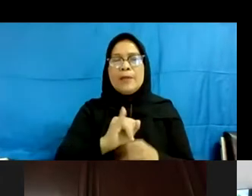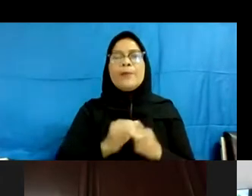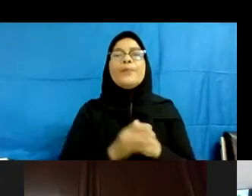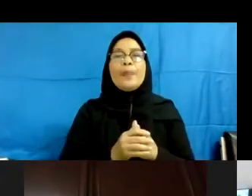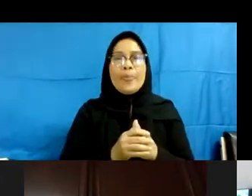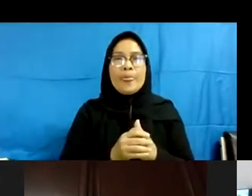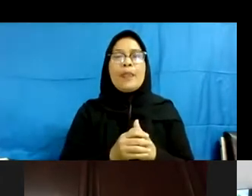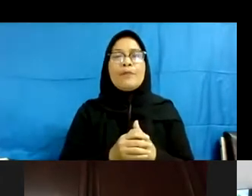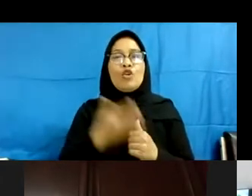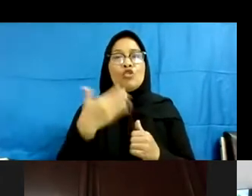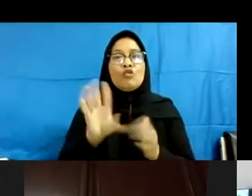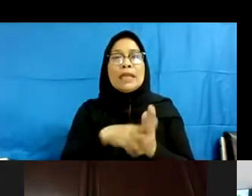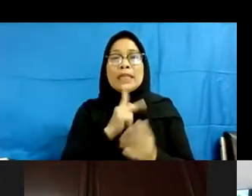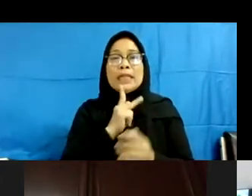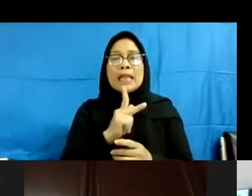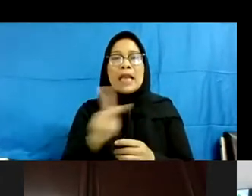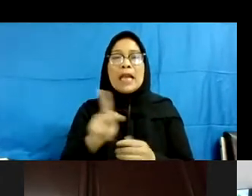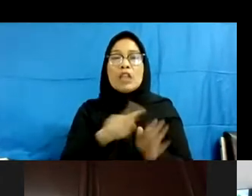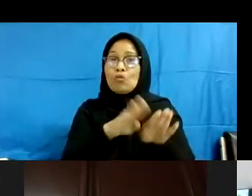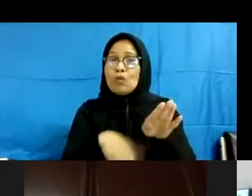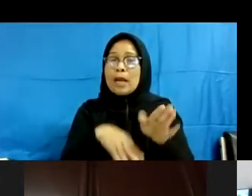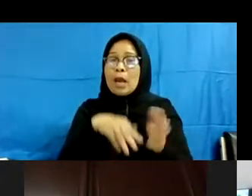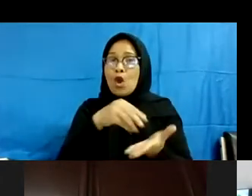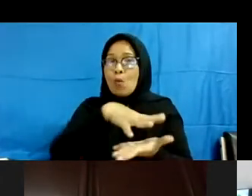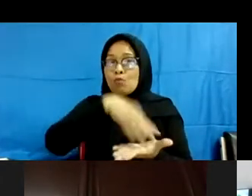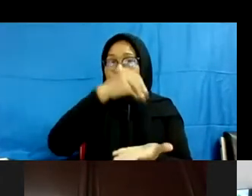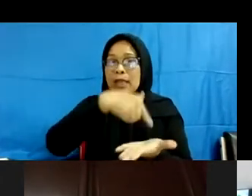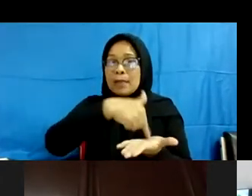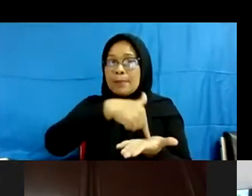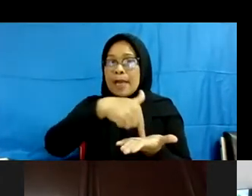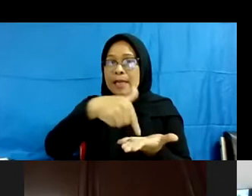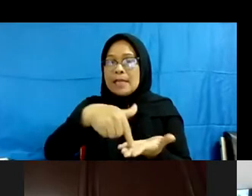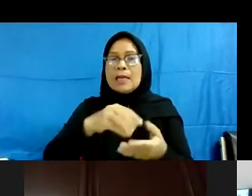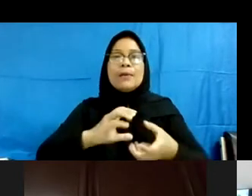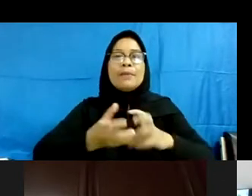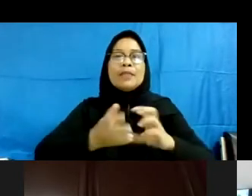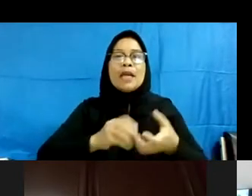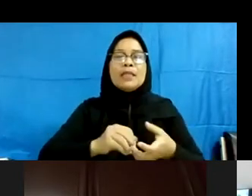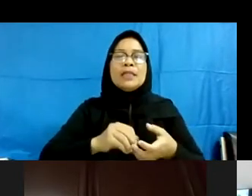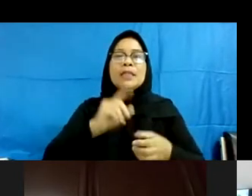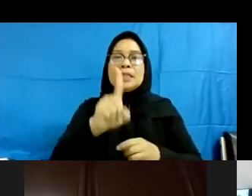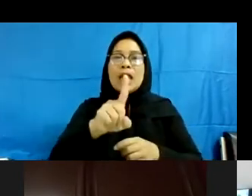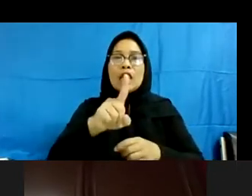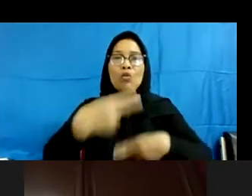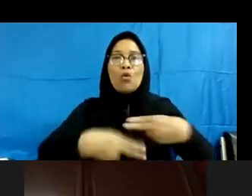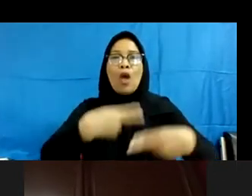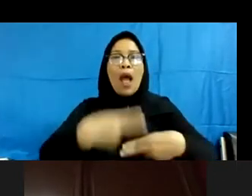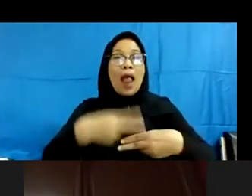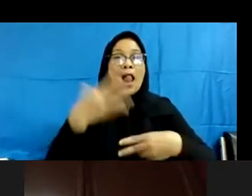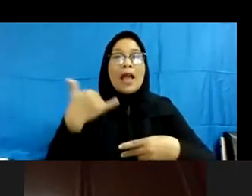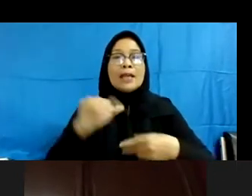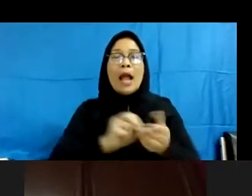tadi dikatakan sebagai pusat rumah Braille itu menjadi suatu hal yang perlu untuk